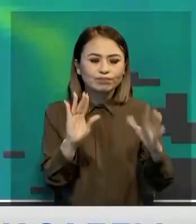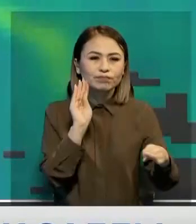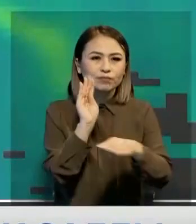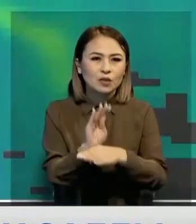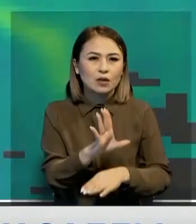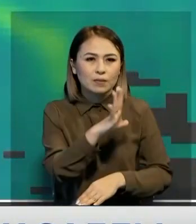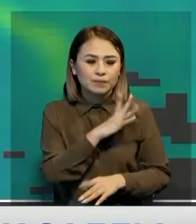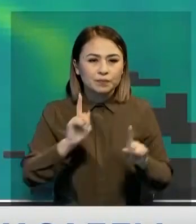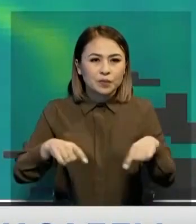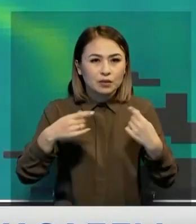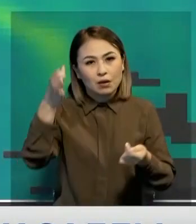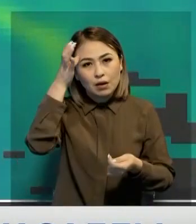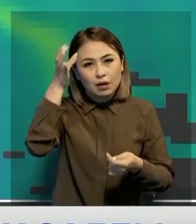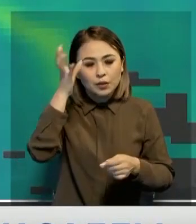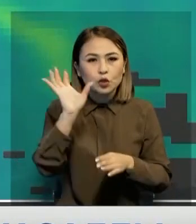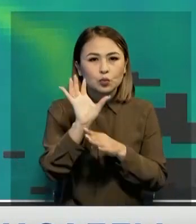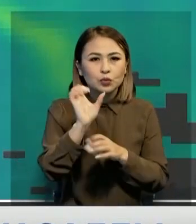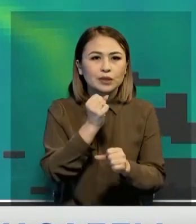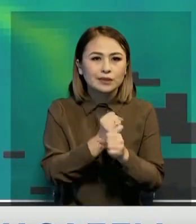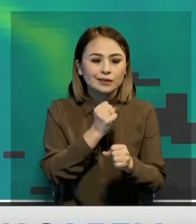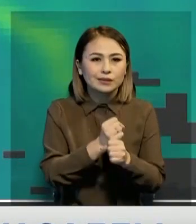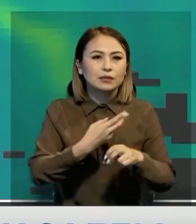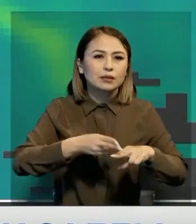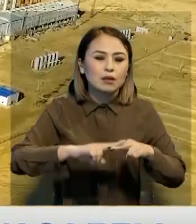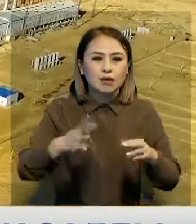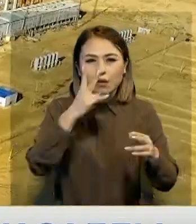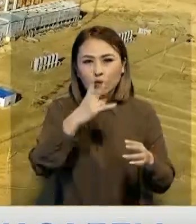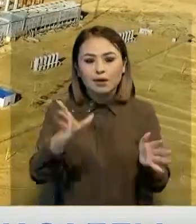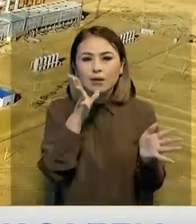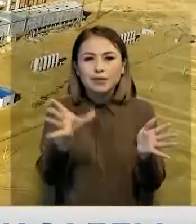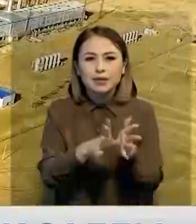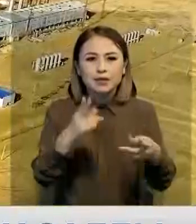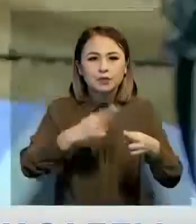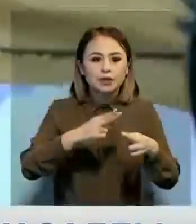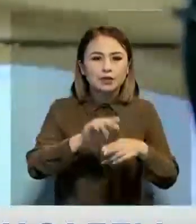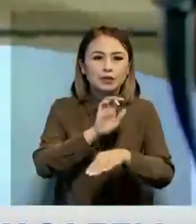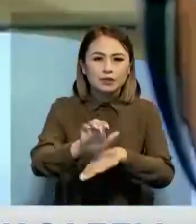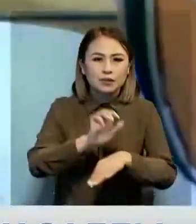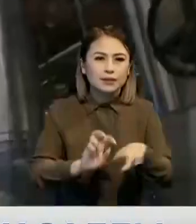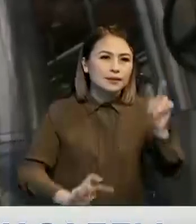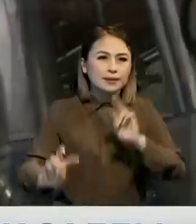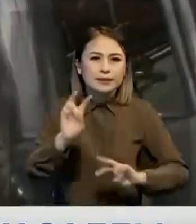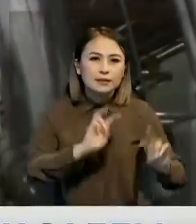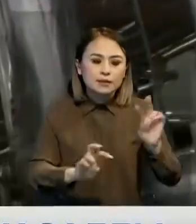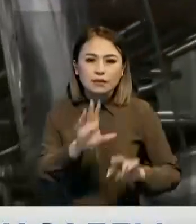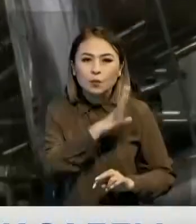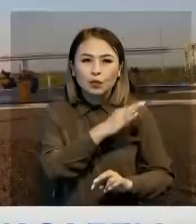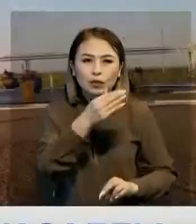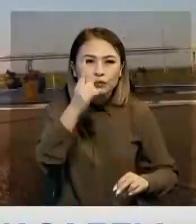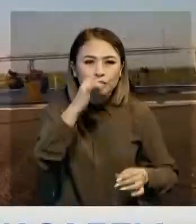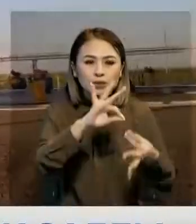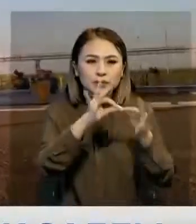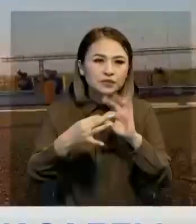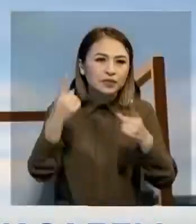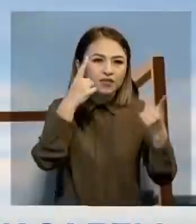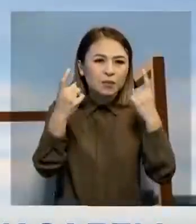аймағы белгіленген. Ғалымдар спутниктен түсірілген бейнелерге қарап, ауаға метан шығаратын ірі ошақтарды іздеді. Деректерге сүйенсек, мұның дені мұнай